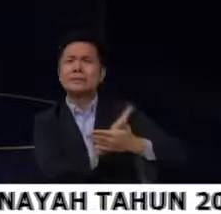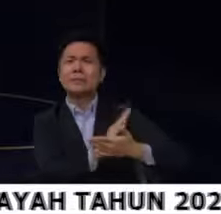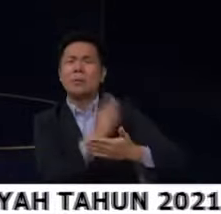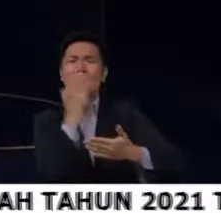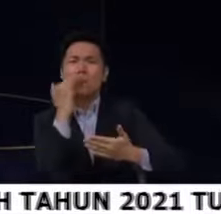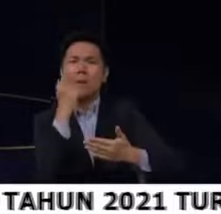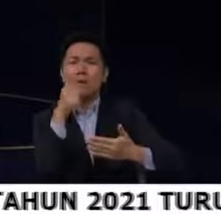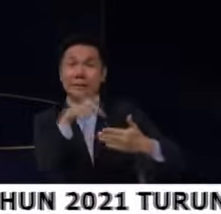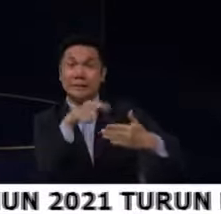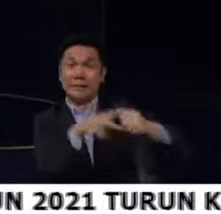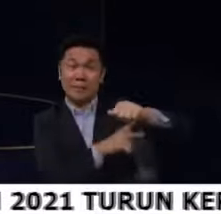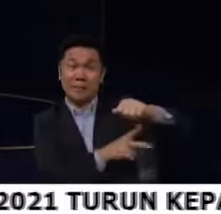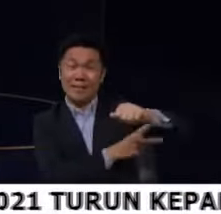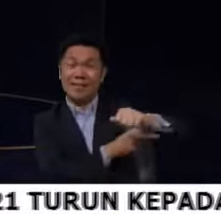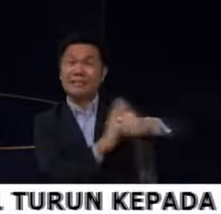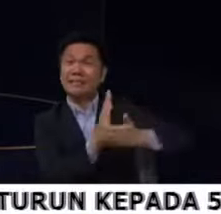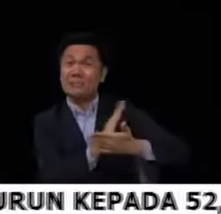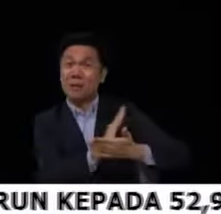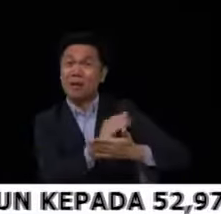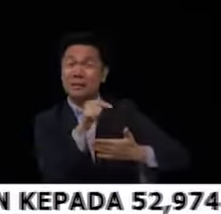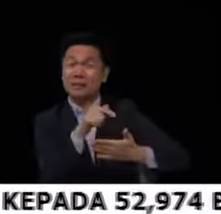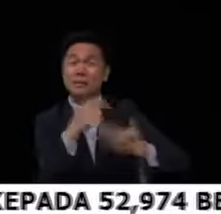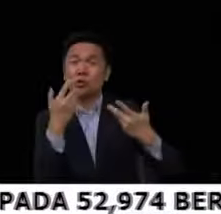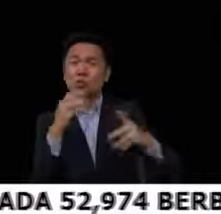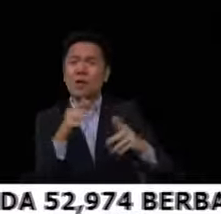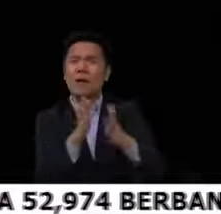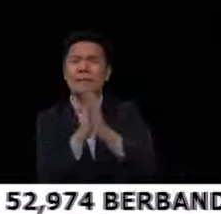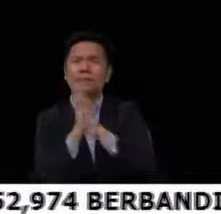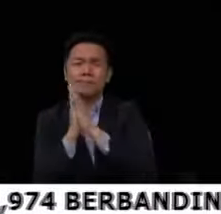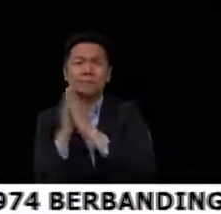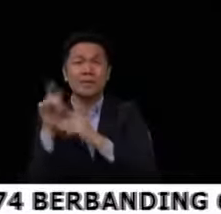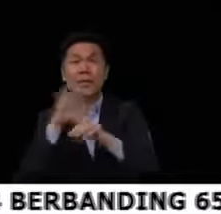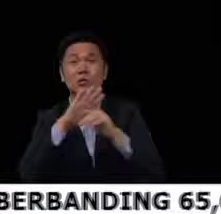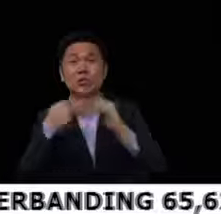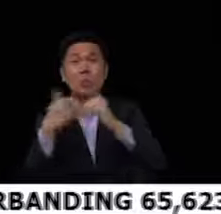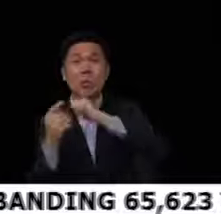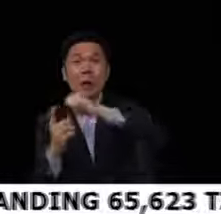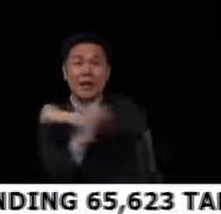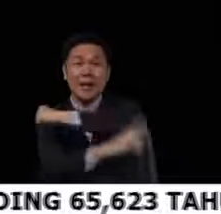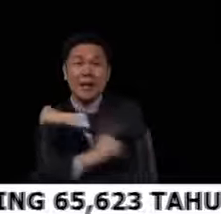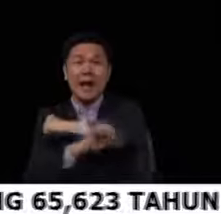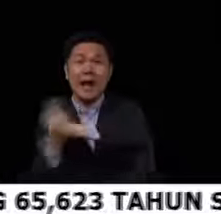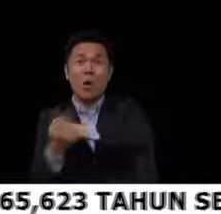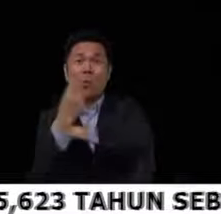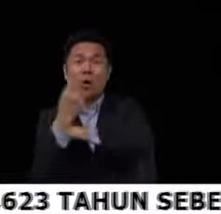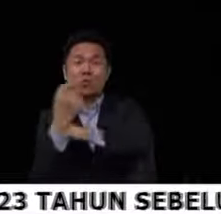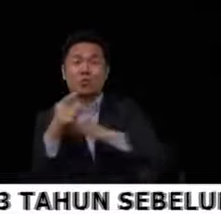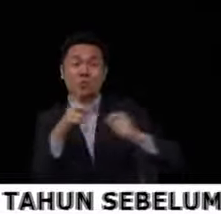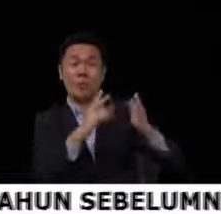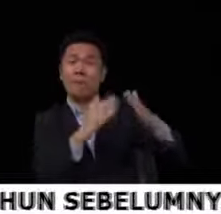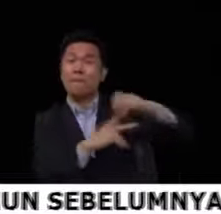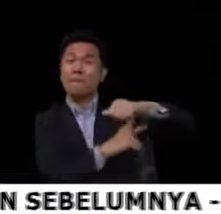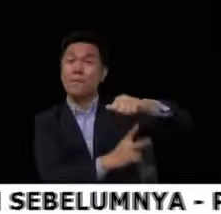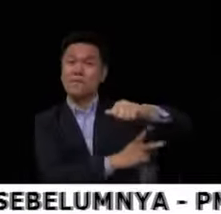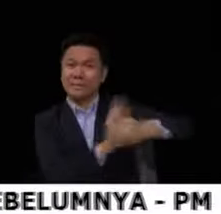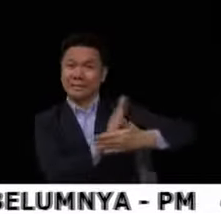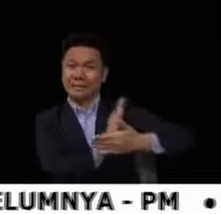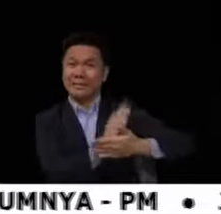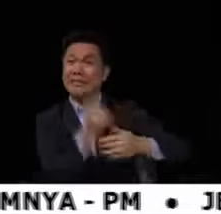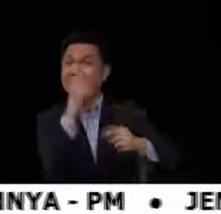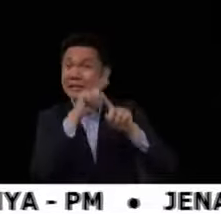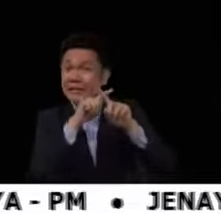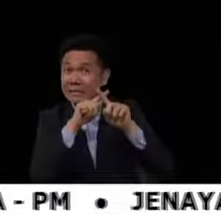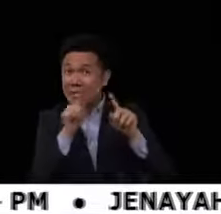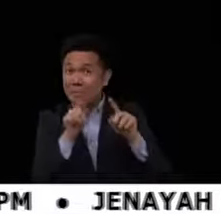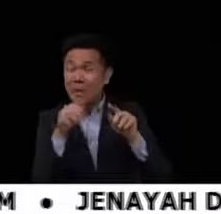hasil BalckBerry bridge-e memang kita dipundak minta sebab setiap daerah ada satu bekal label Bridge tapi kita sudah bahwa